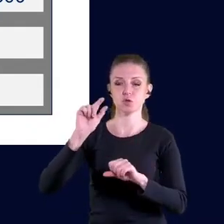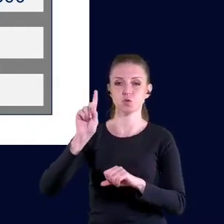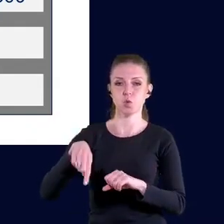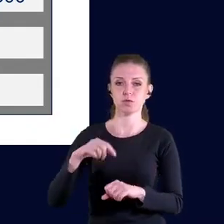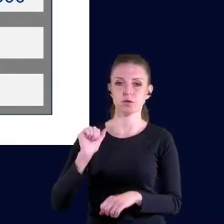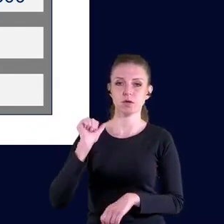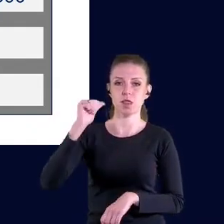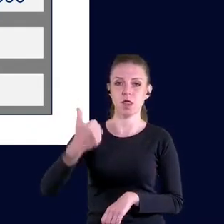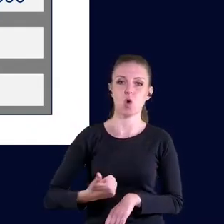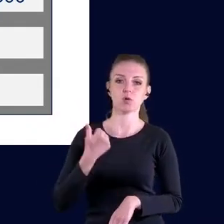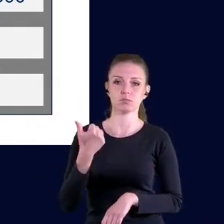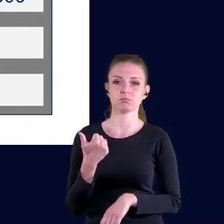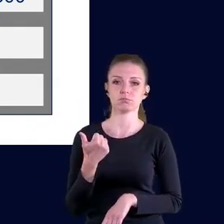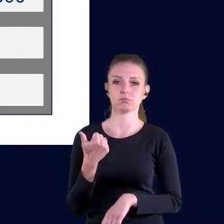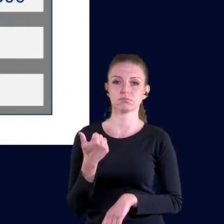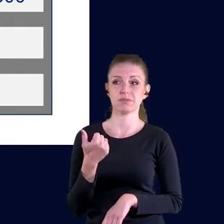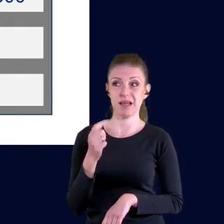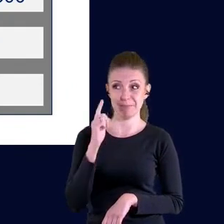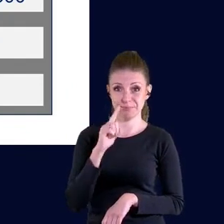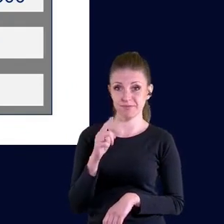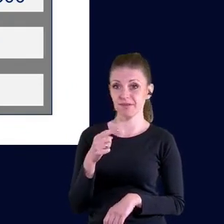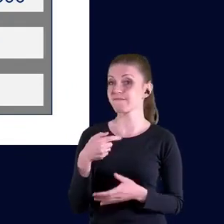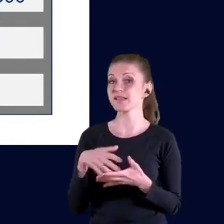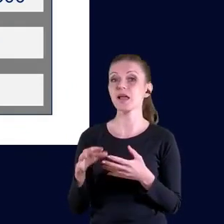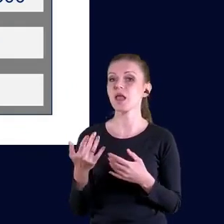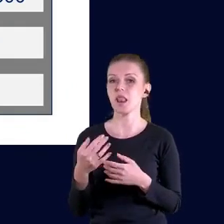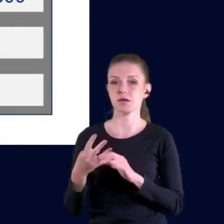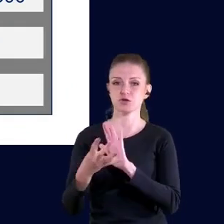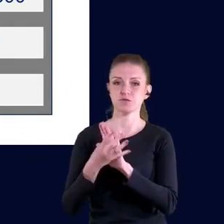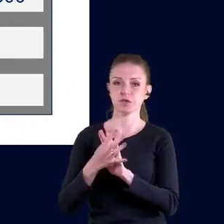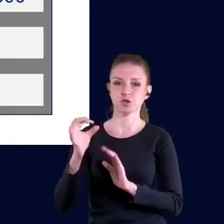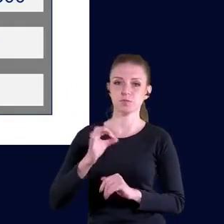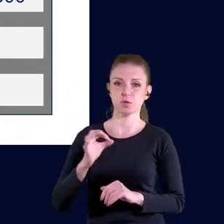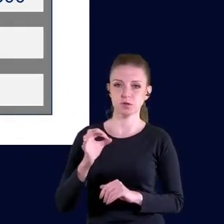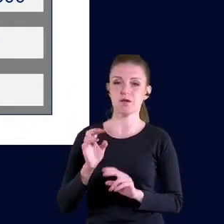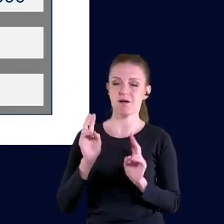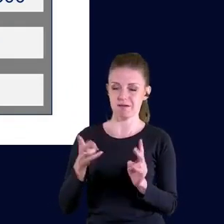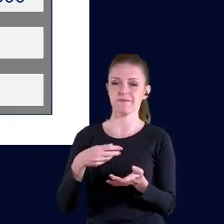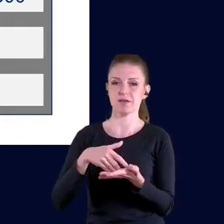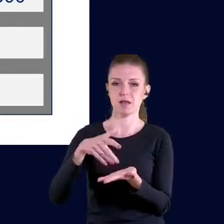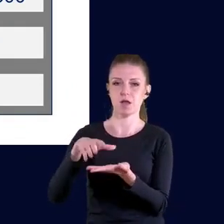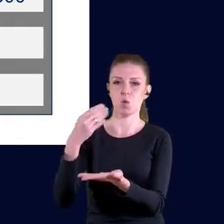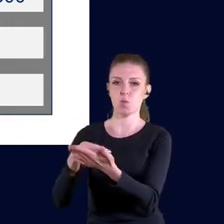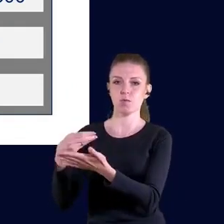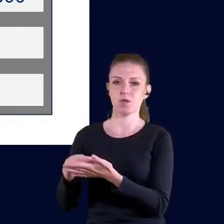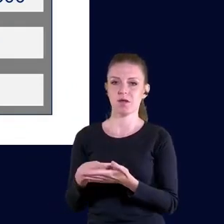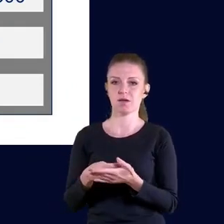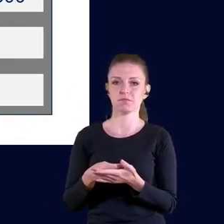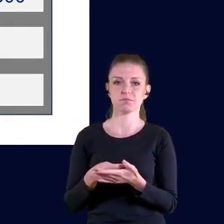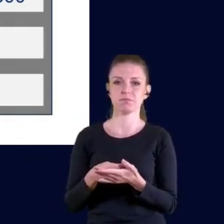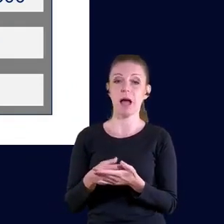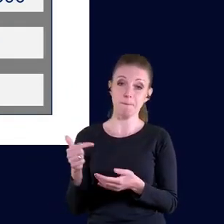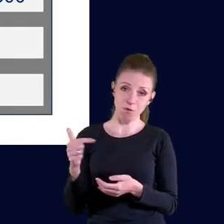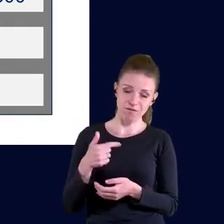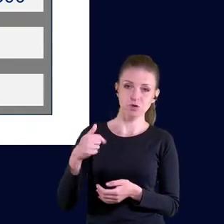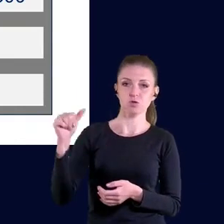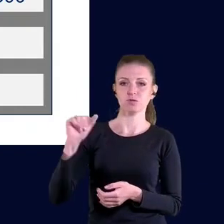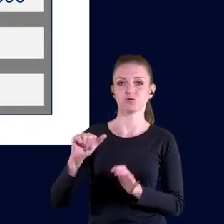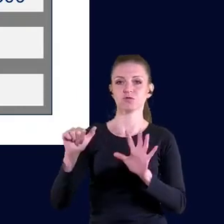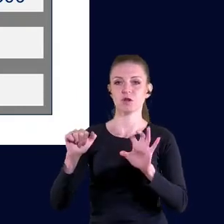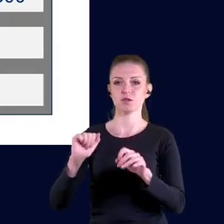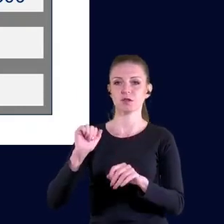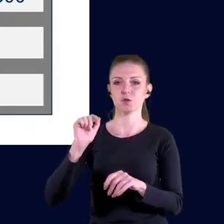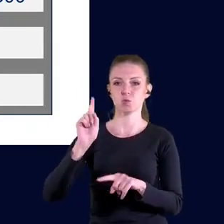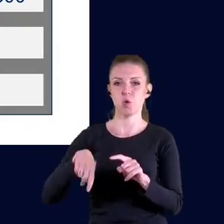wiemy że wydają faktycznie zaledwie 19 procent tej kwoty i jest to w dodatku koszty całkowity